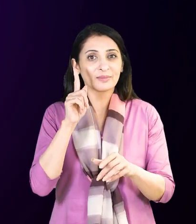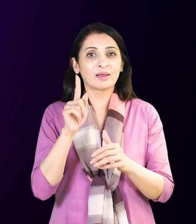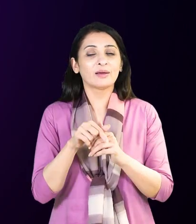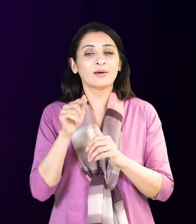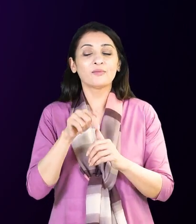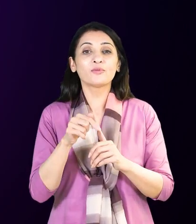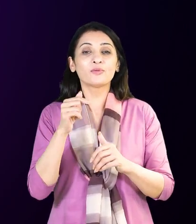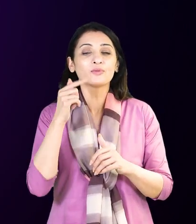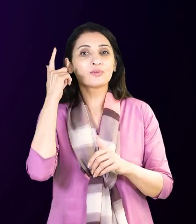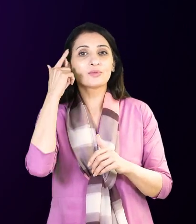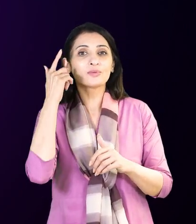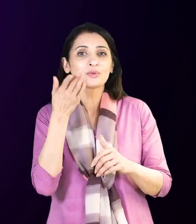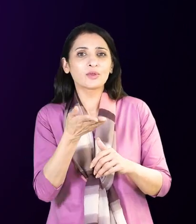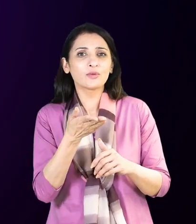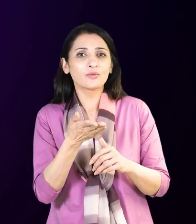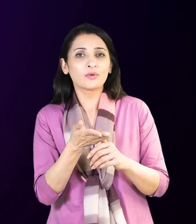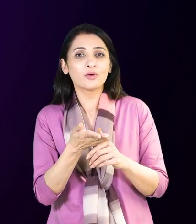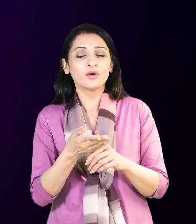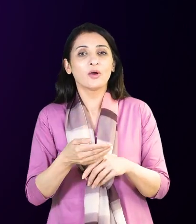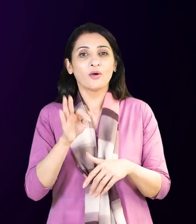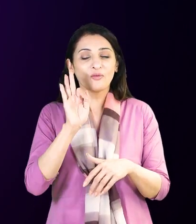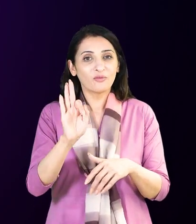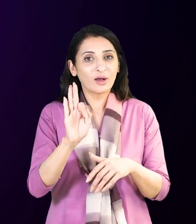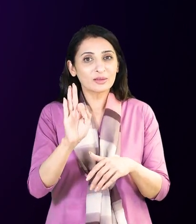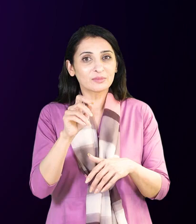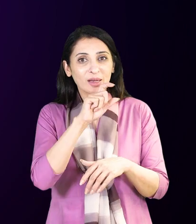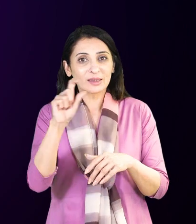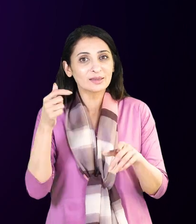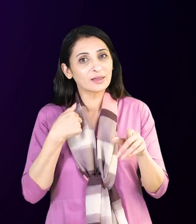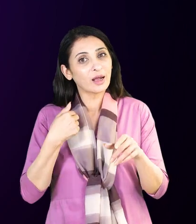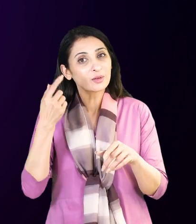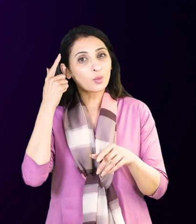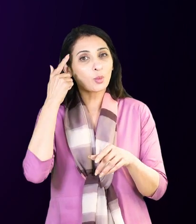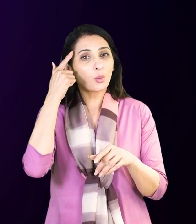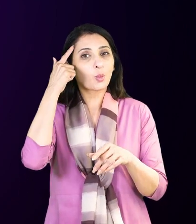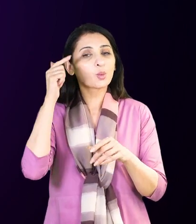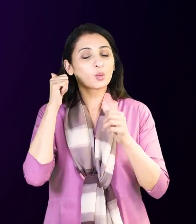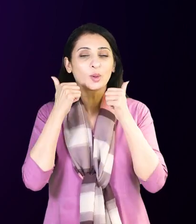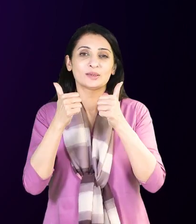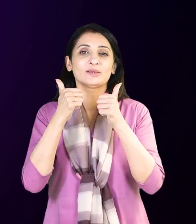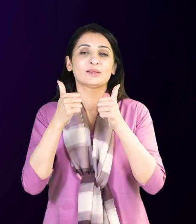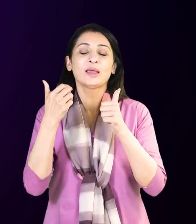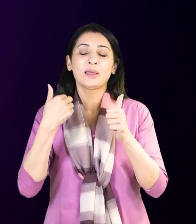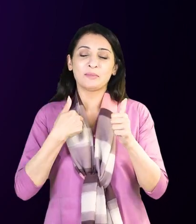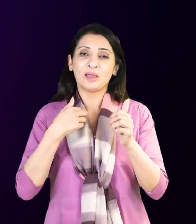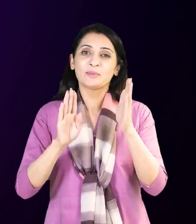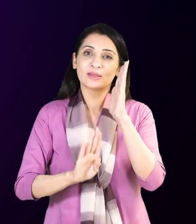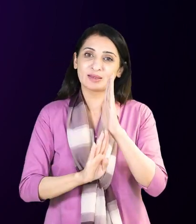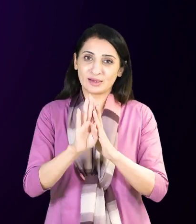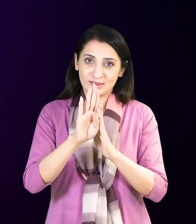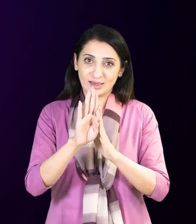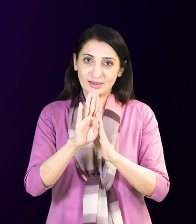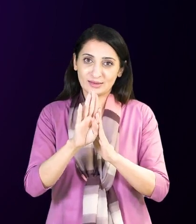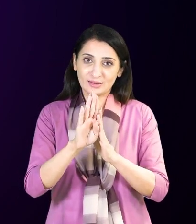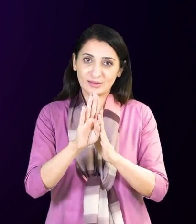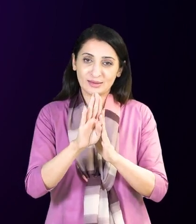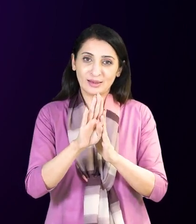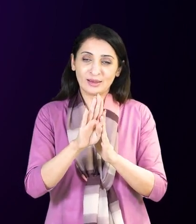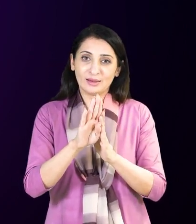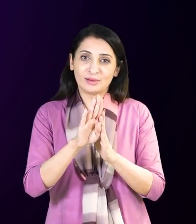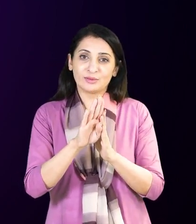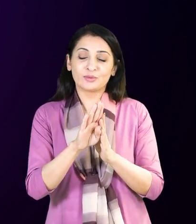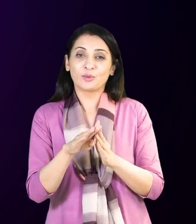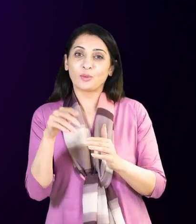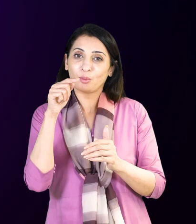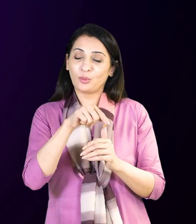जितनी अच्छी मेमोरीज आंटी फातिमा वहाँ थी उतनी वी कांट आई डोंट थिंक सो कि मैं अपनी सक्सेस अगर कह सकते हैं